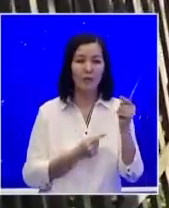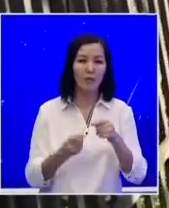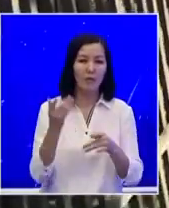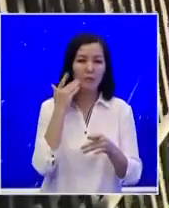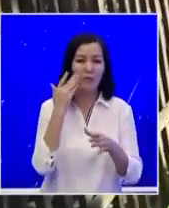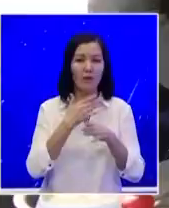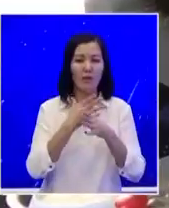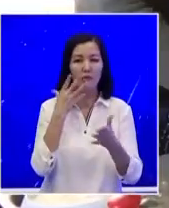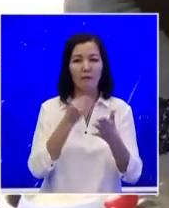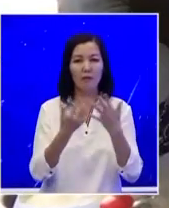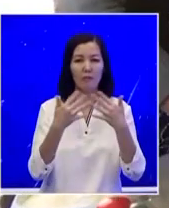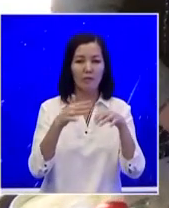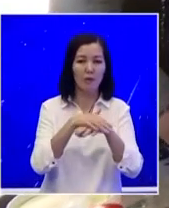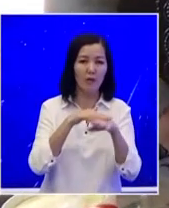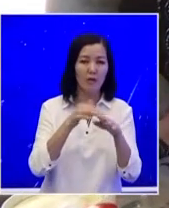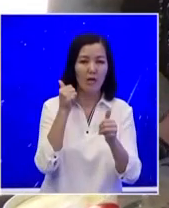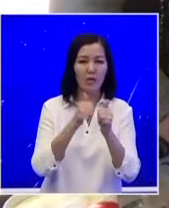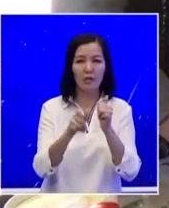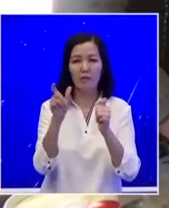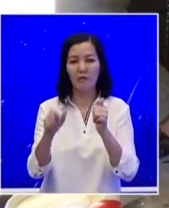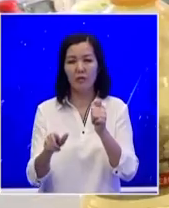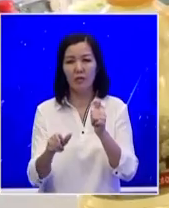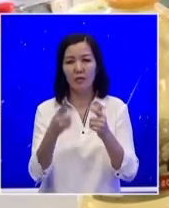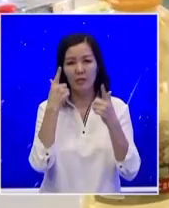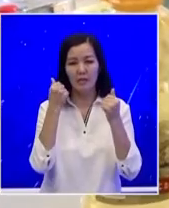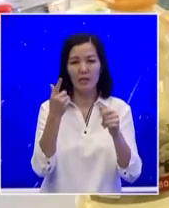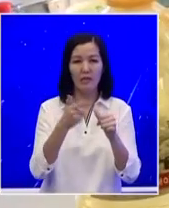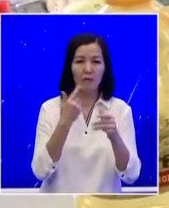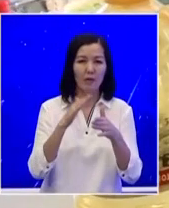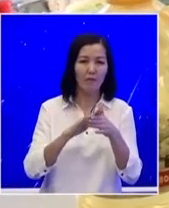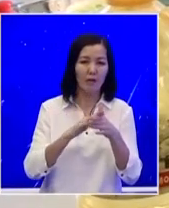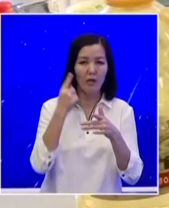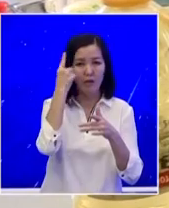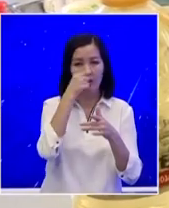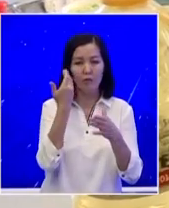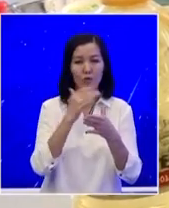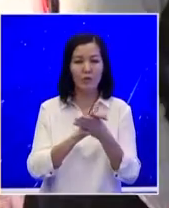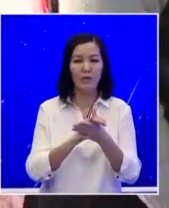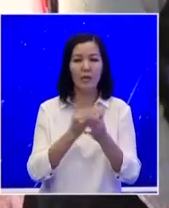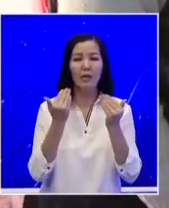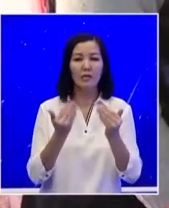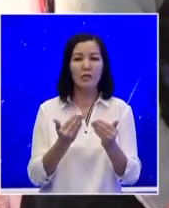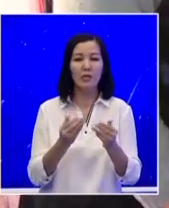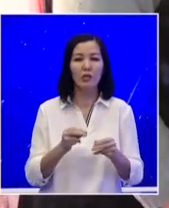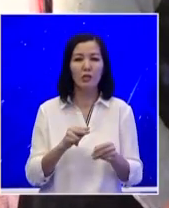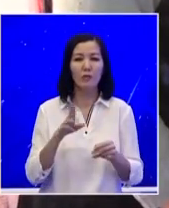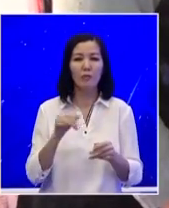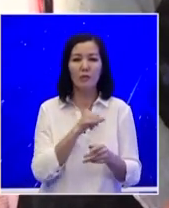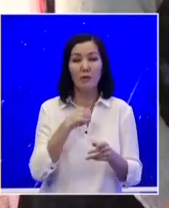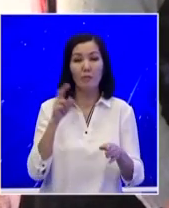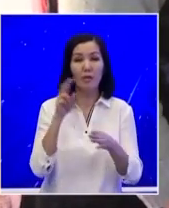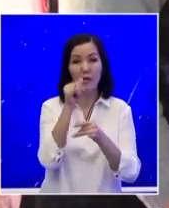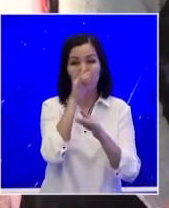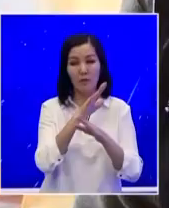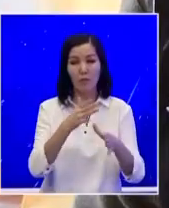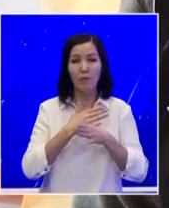систематически помогает землякам. Практически каждого жителя округа знает поименно и в лицо. В связи с карантинными мерами приехать лично не смог, но